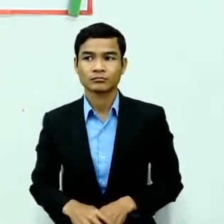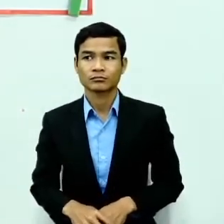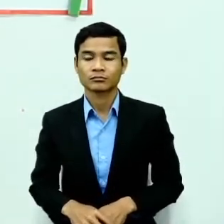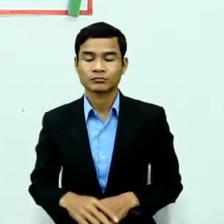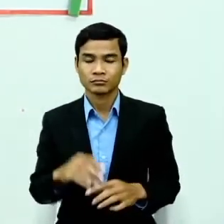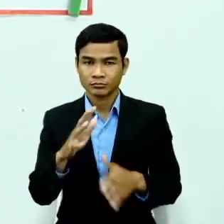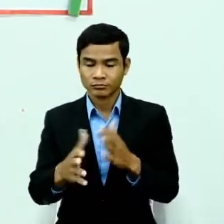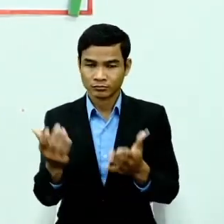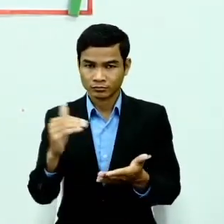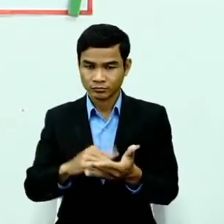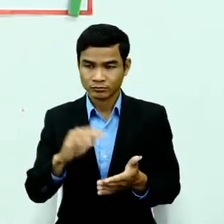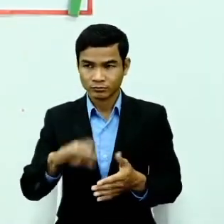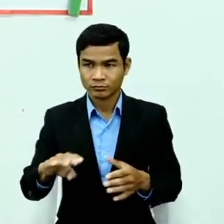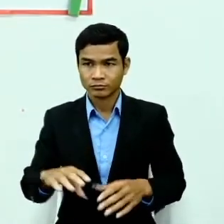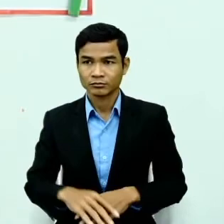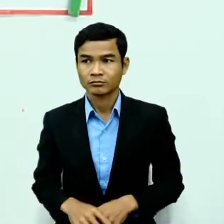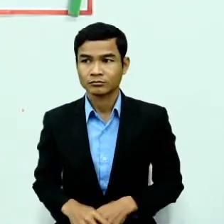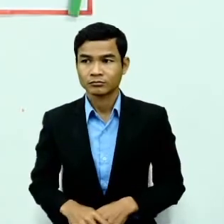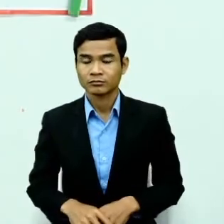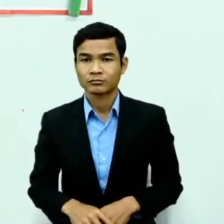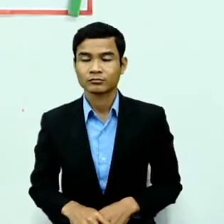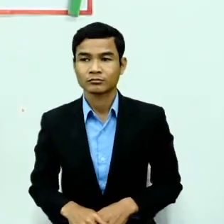chả ăn mà đoàn tiết